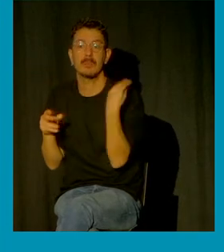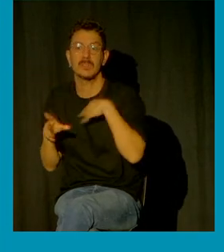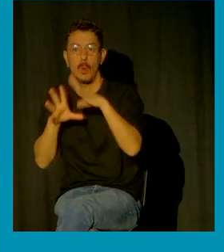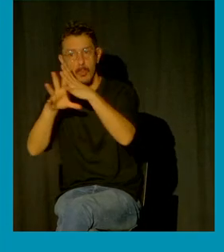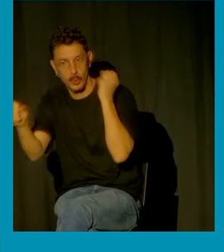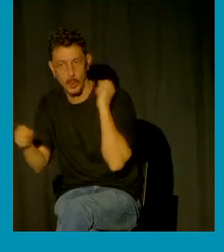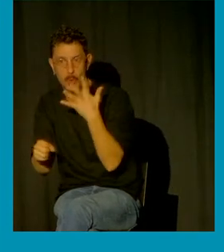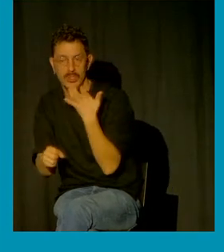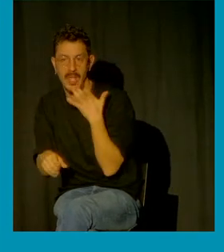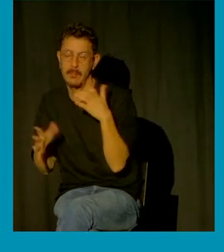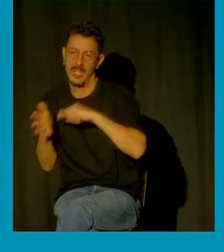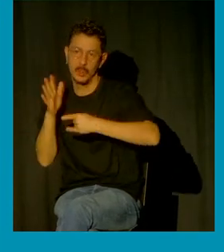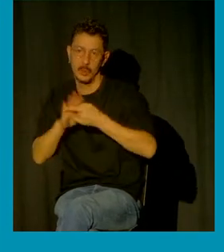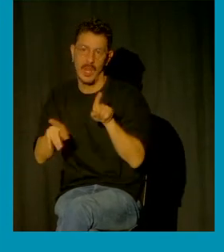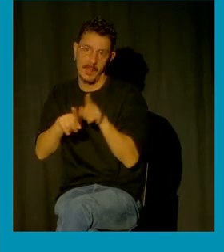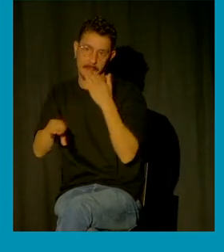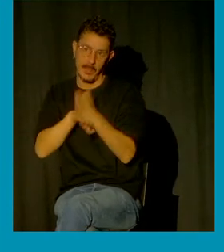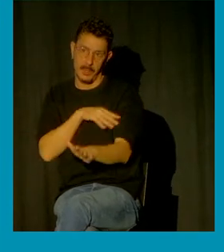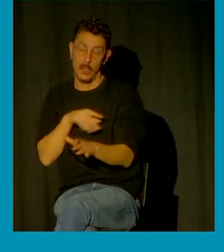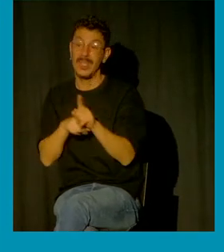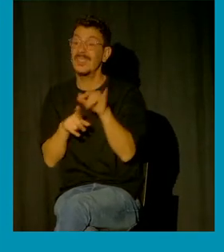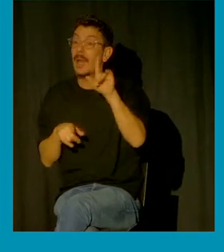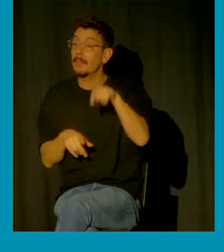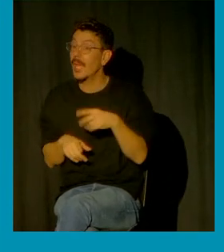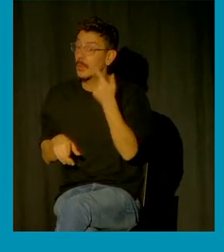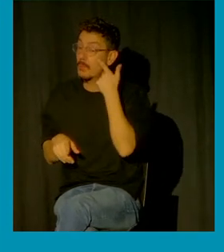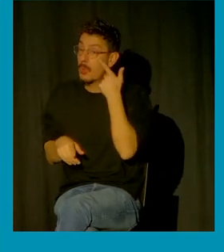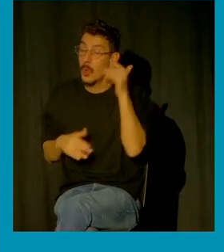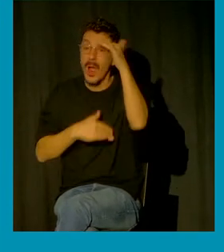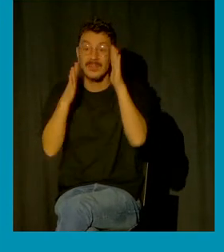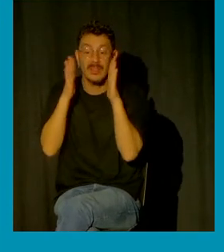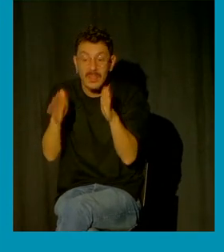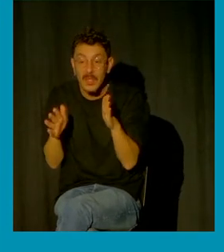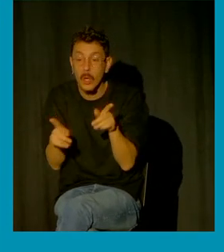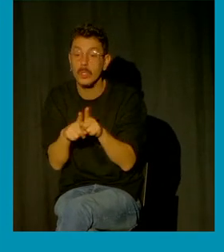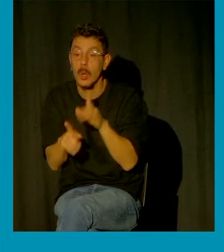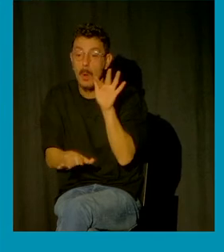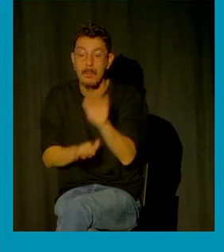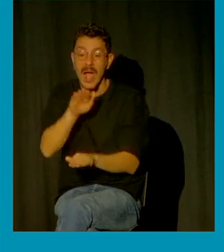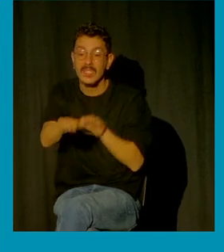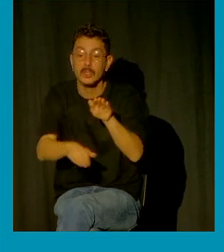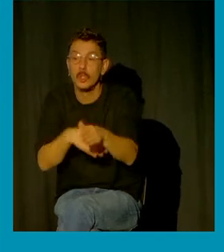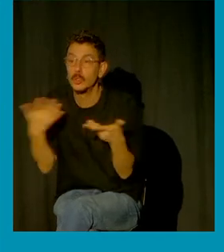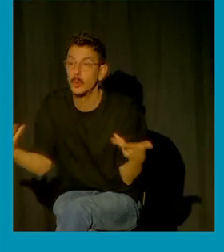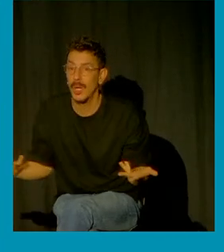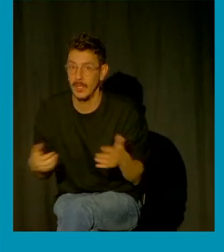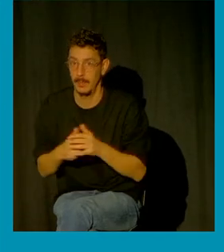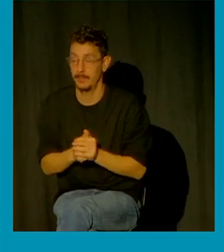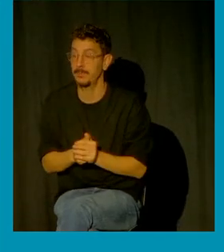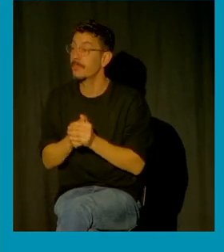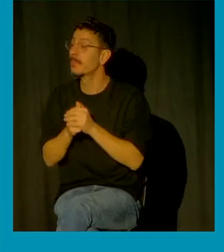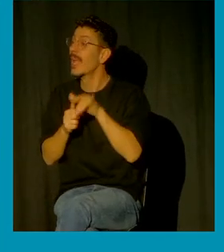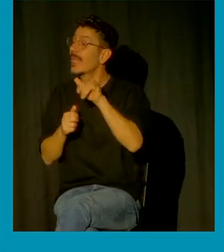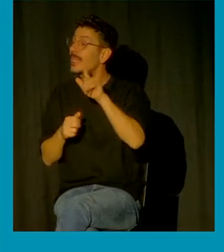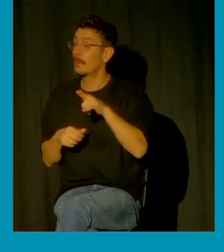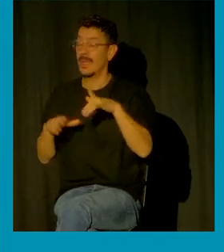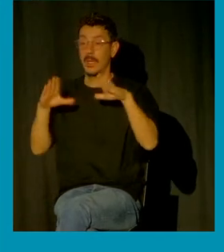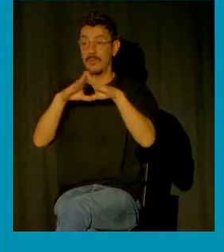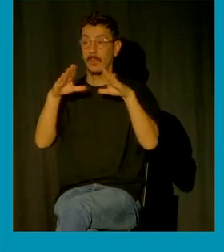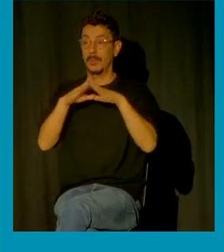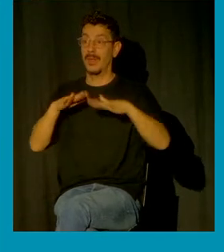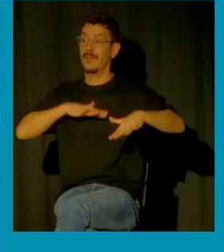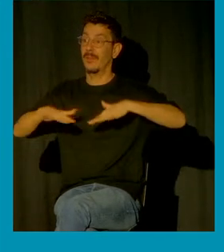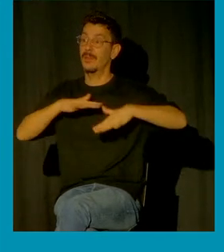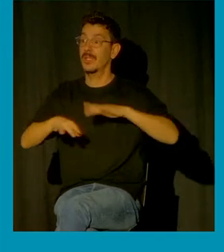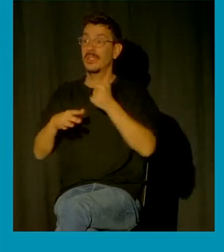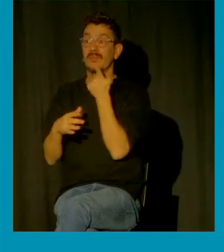prevenció revisar els circuits d'atenció també de manera molt capdal i fruit del que ha posat sobre la taula el moviment feminista no podem